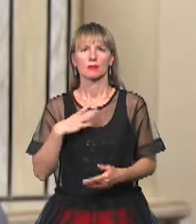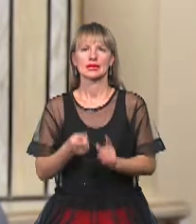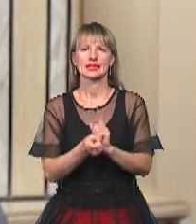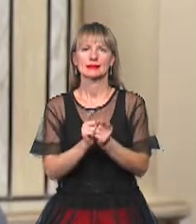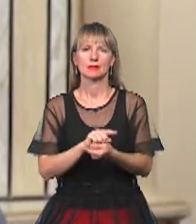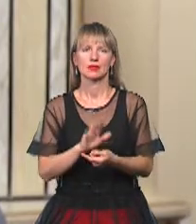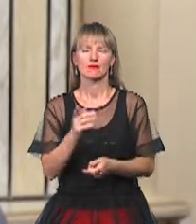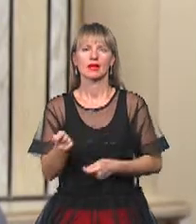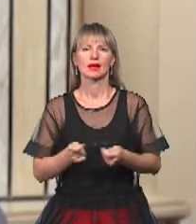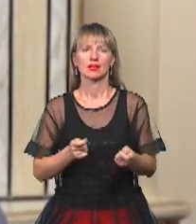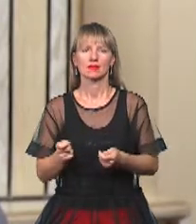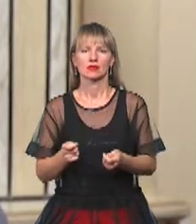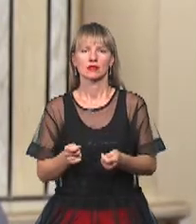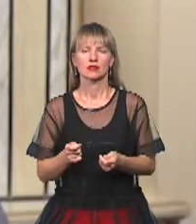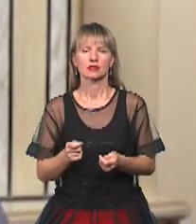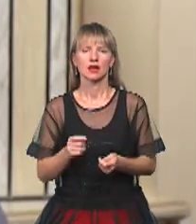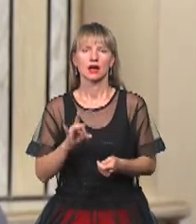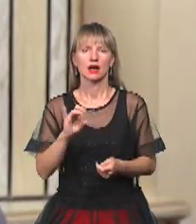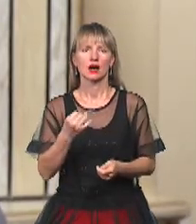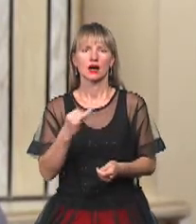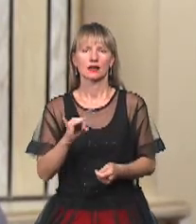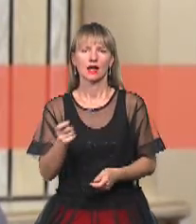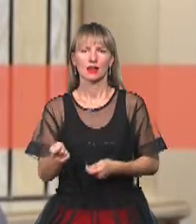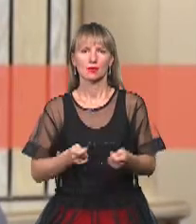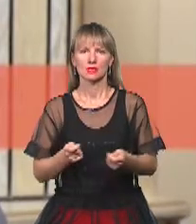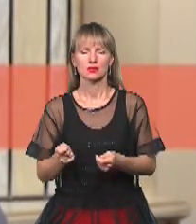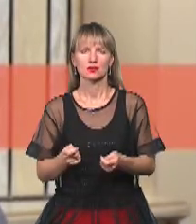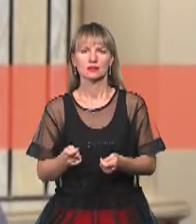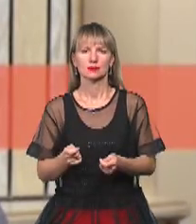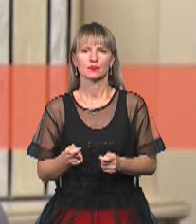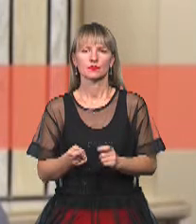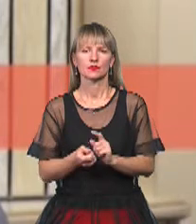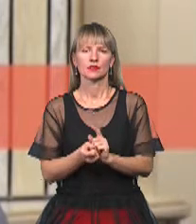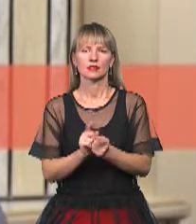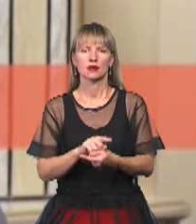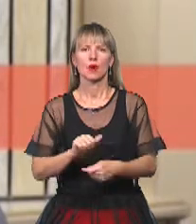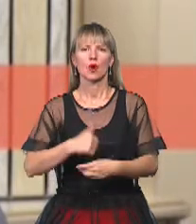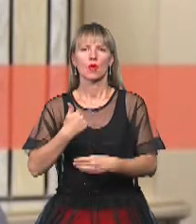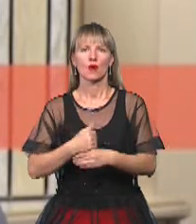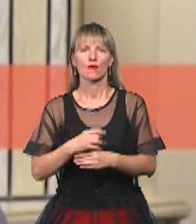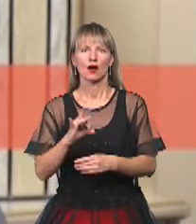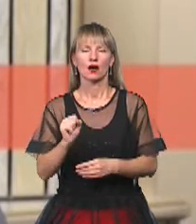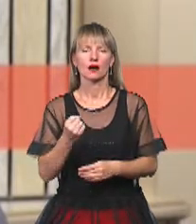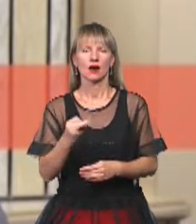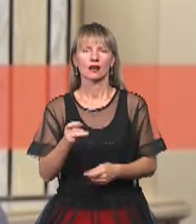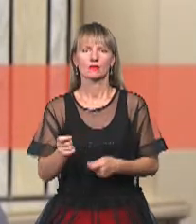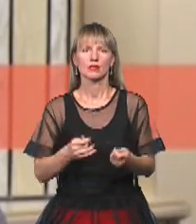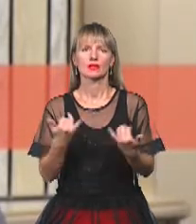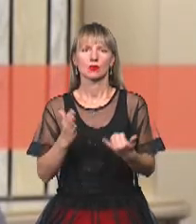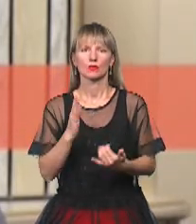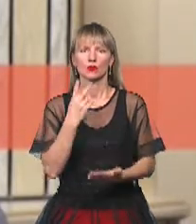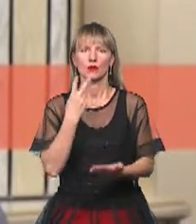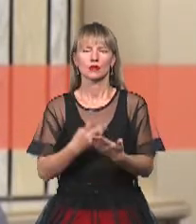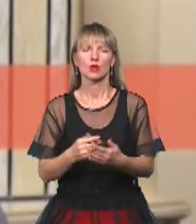керівництва Дніпровської райадміністрації. Там замінений голова райадміністрації. Сьогодні я буду представляти